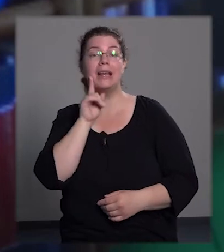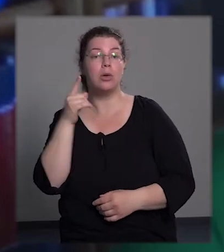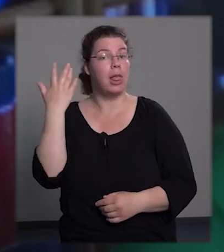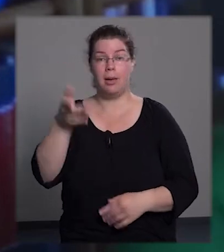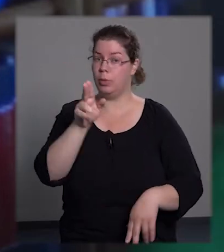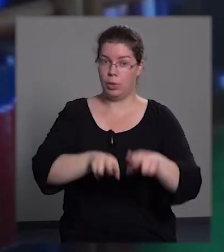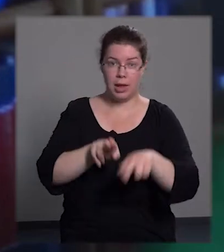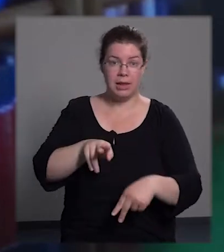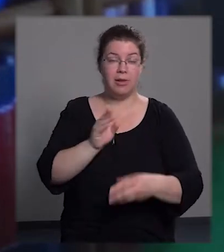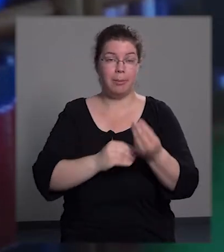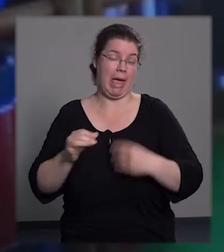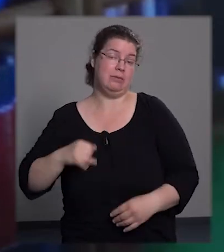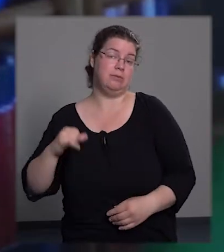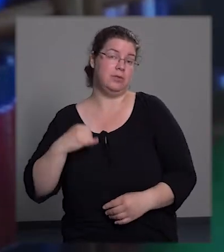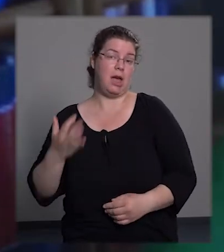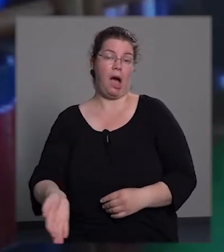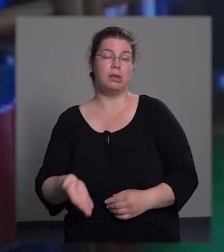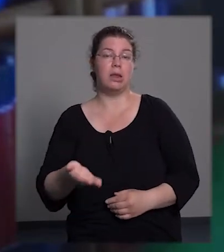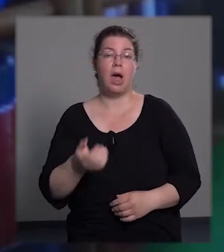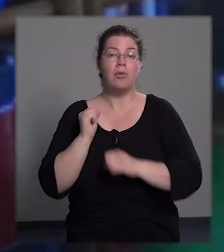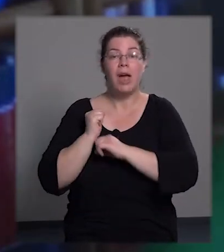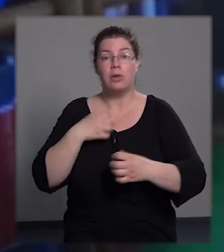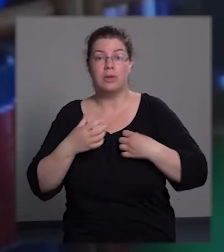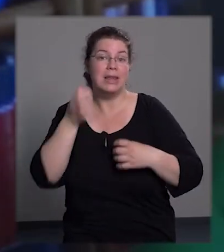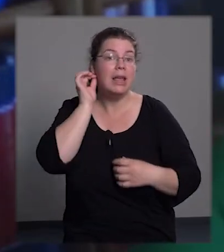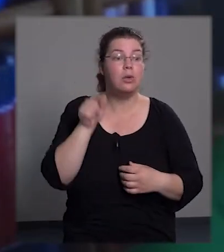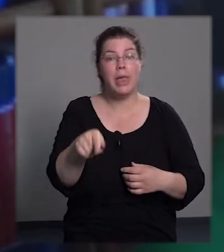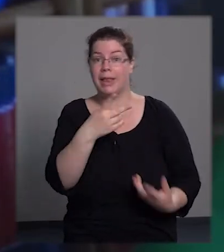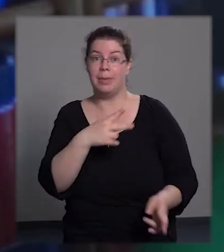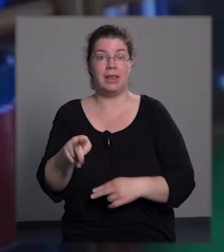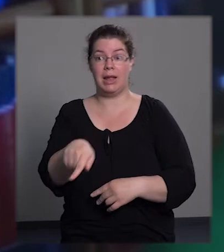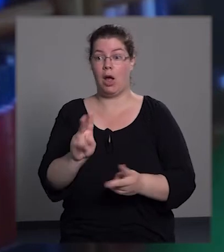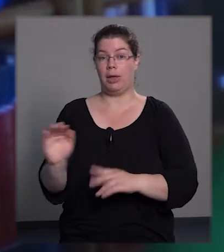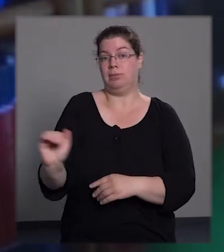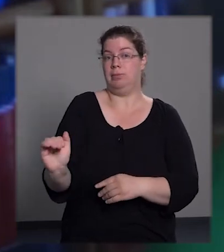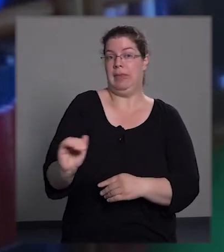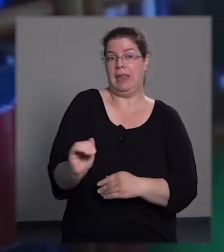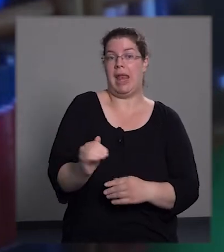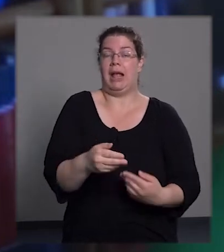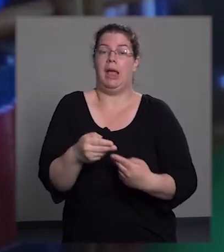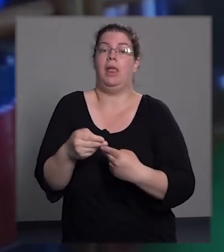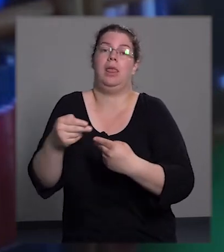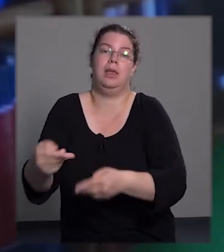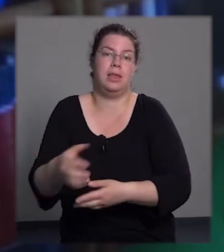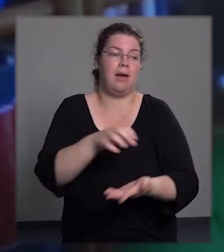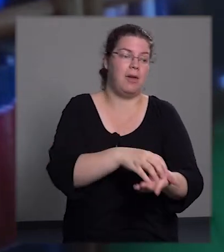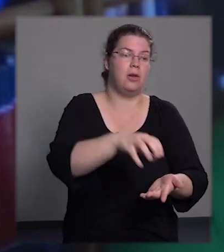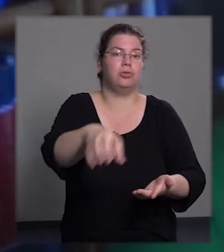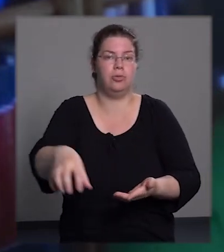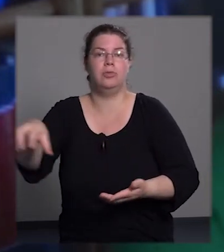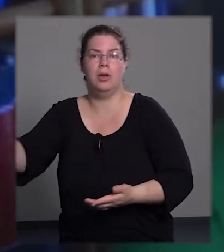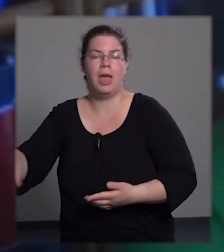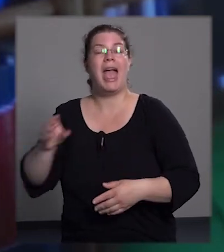fiatal vándorszínésznőnek nem nézték el azt, hogy aki pici gyerekét magával hurcolja városról városra, ezért őt